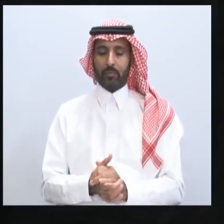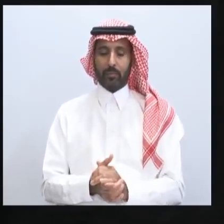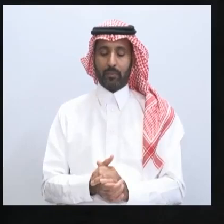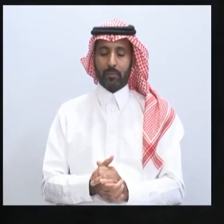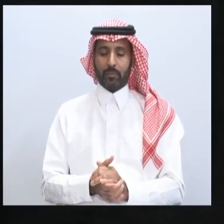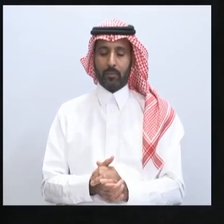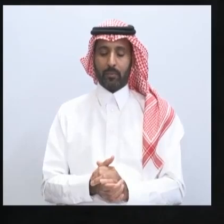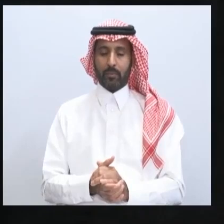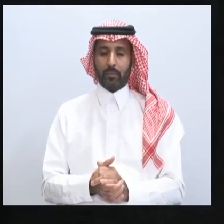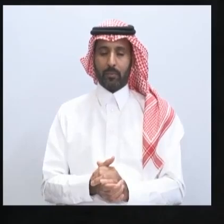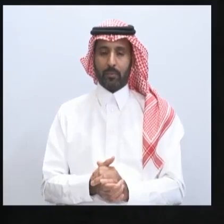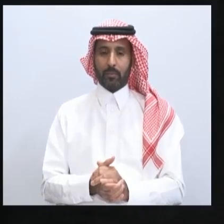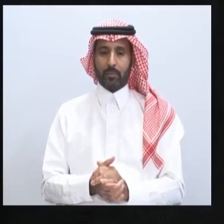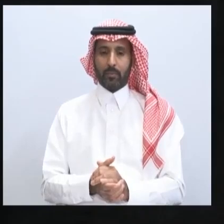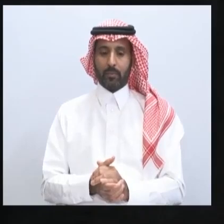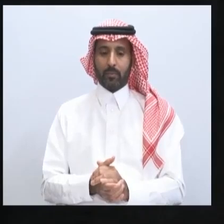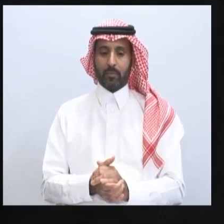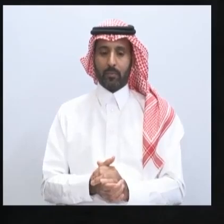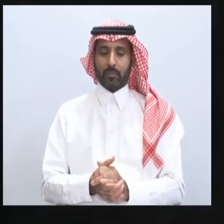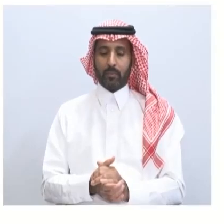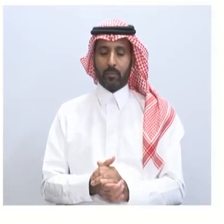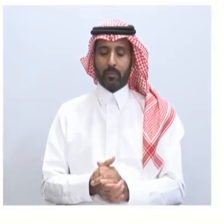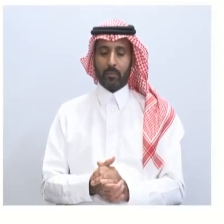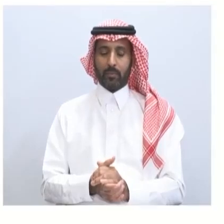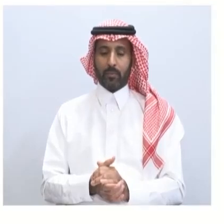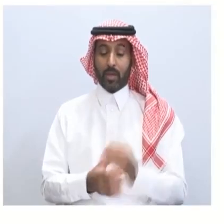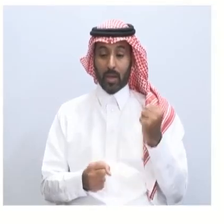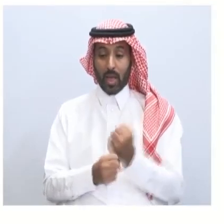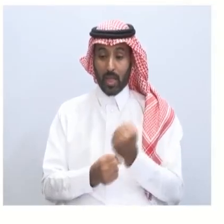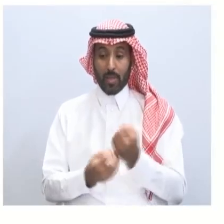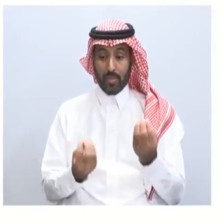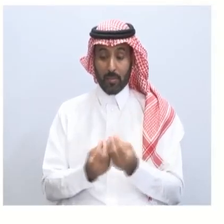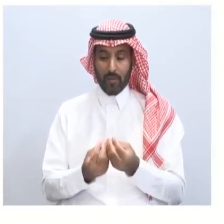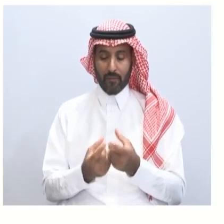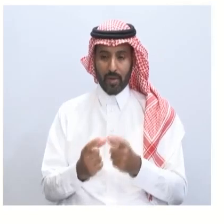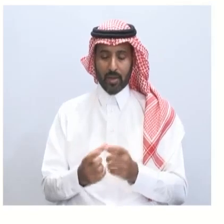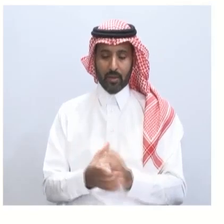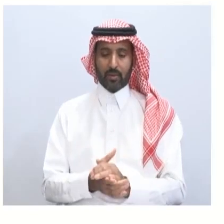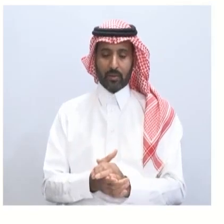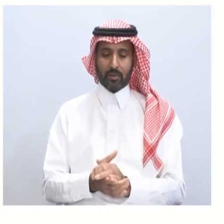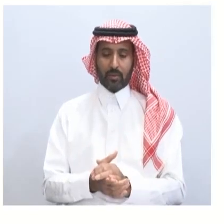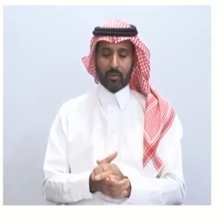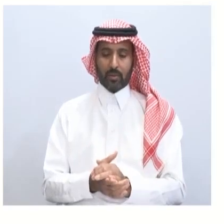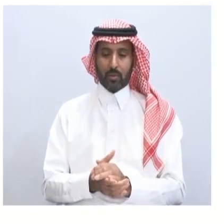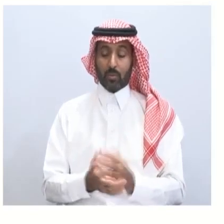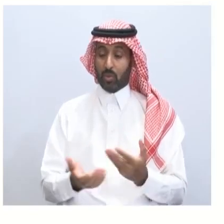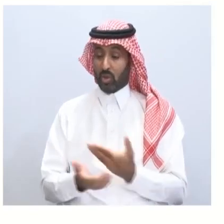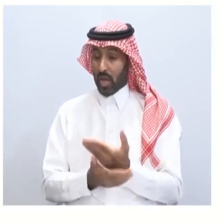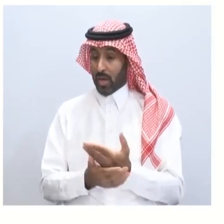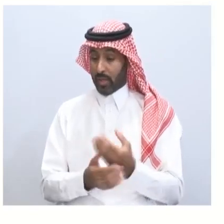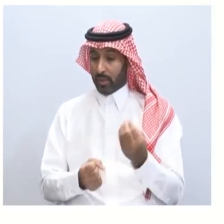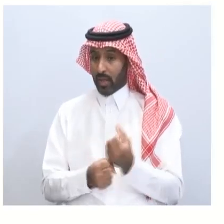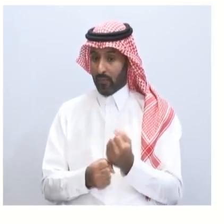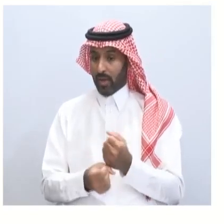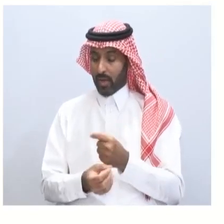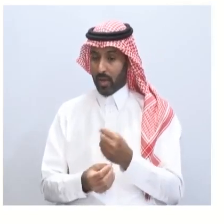فيكم ايضا مبدعين العمل ضمن فريق تعريفها مشاركه الفرد